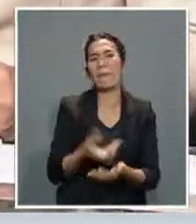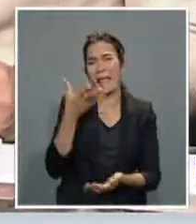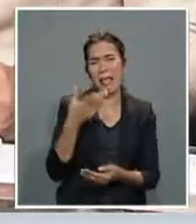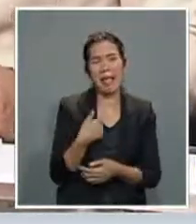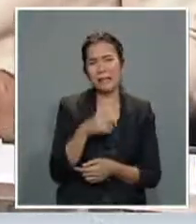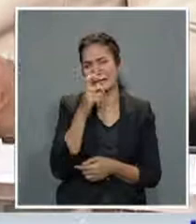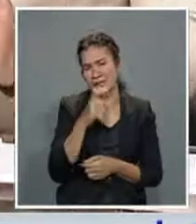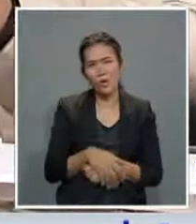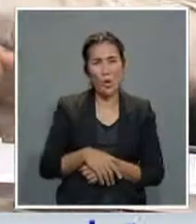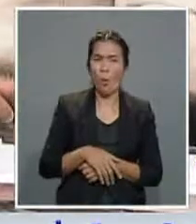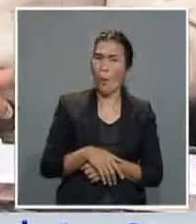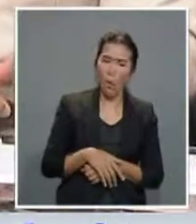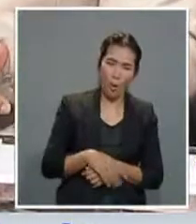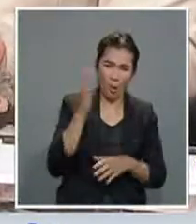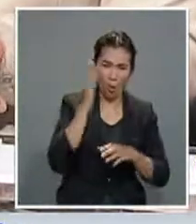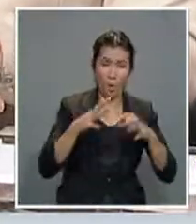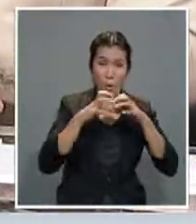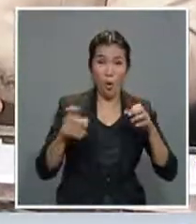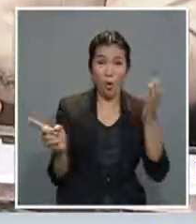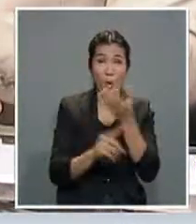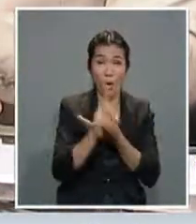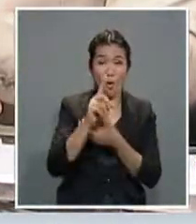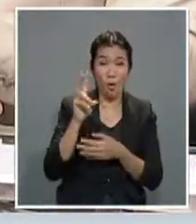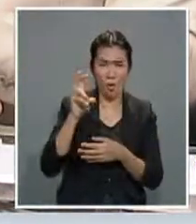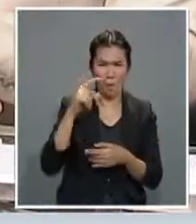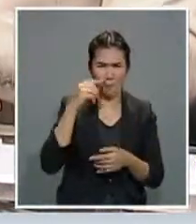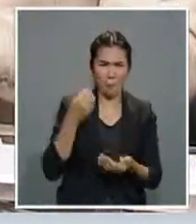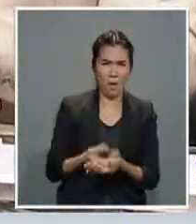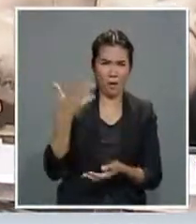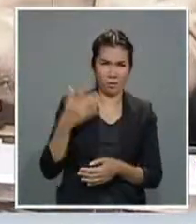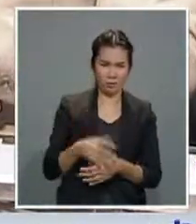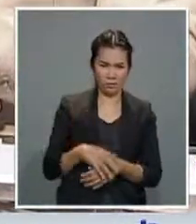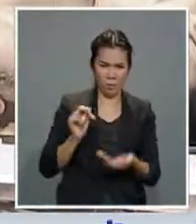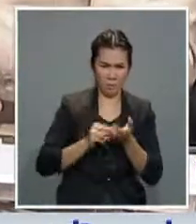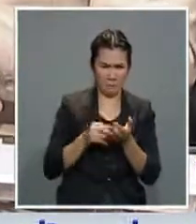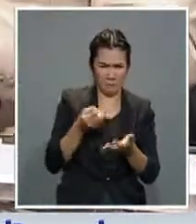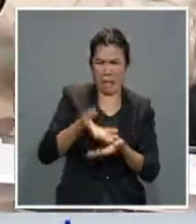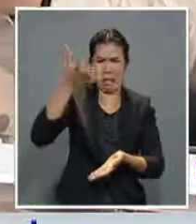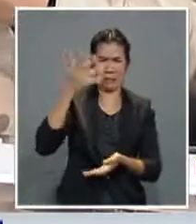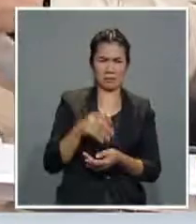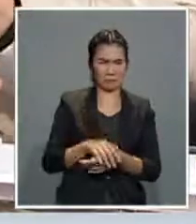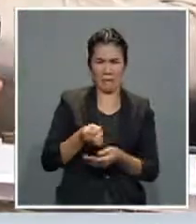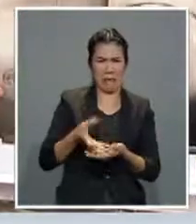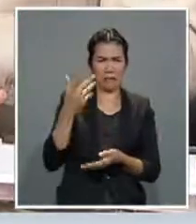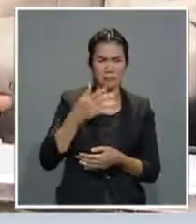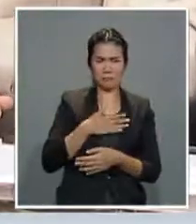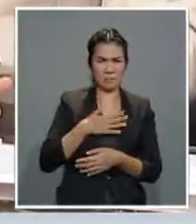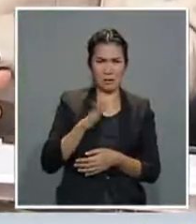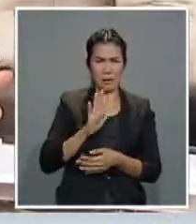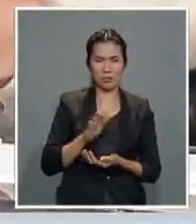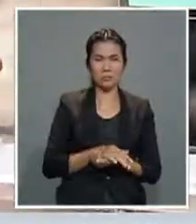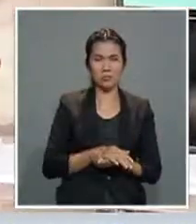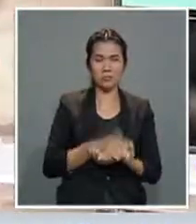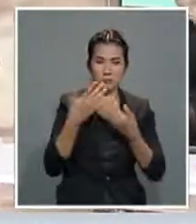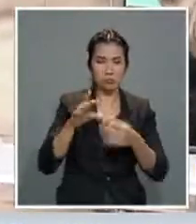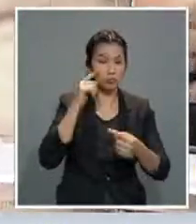ปเราก็มีความรู้สึกว่าอุ้ยกินทุเรียนโลละ200เลยเหรอ มันเกินตัว เออมันก็เกินเออเกินตัวมันไม่ได้เกินไปอ่ะเกินตัวผมเนี่ย ปรากฏว่